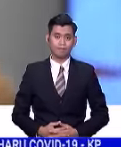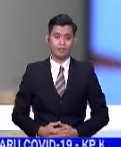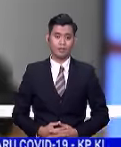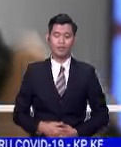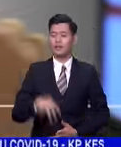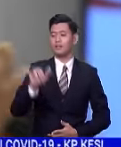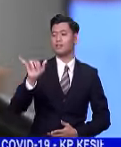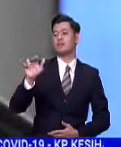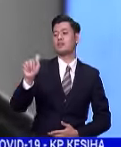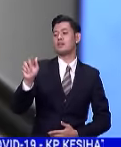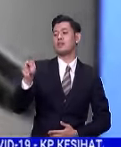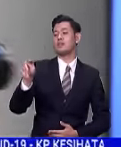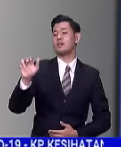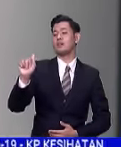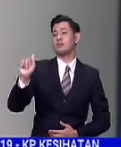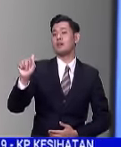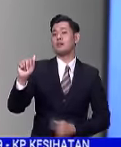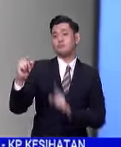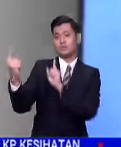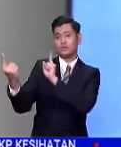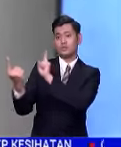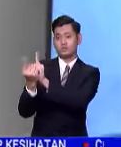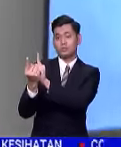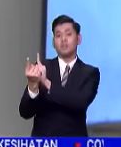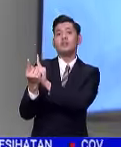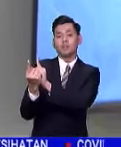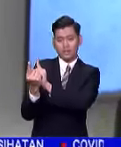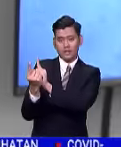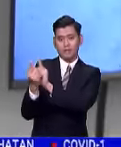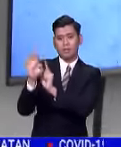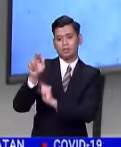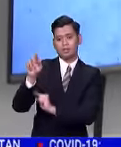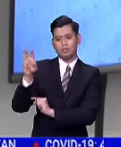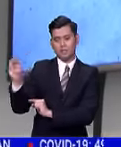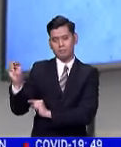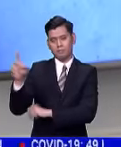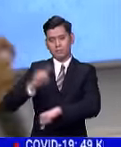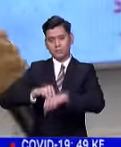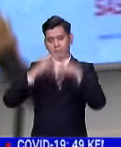Yana ditemui BDiva di Majlis Penyerahan Sumbangan SASUCARE.